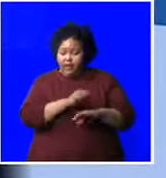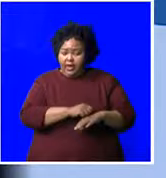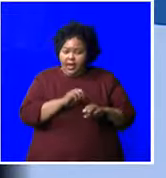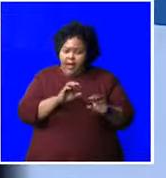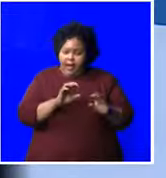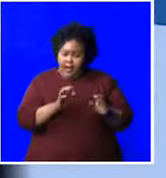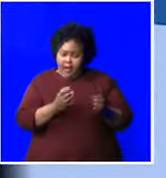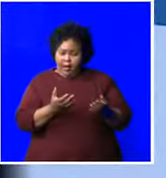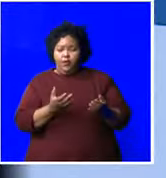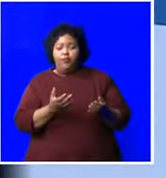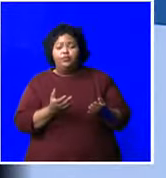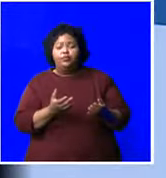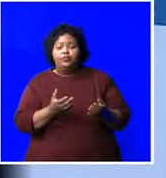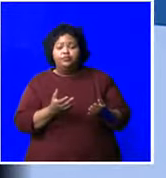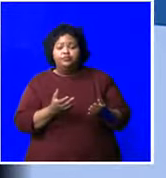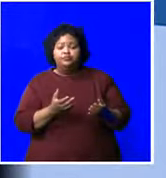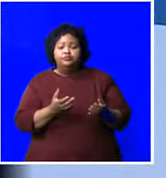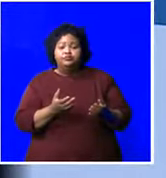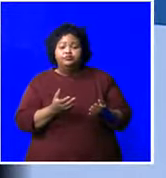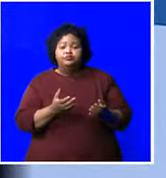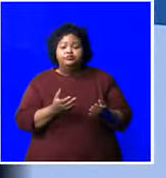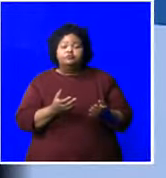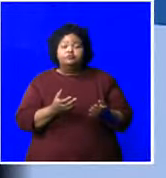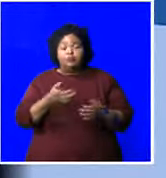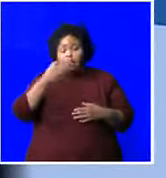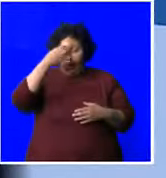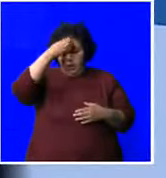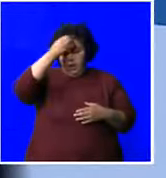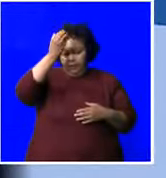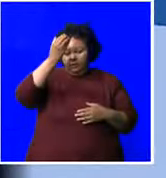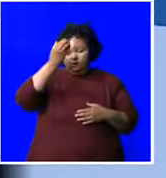kususwe ubuke the supply chain la kuhulumende.